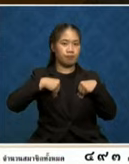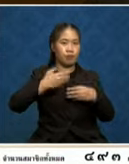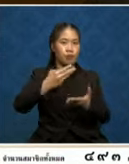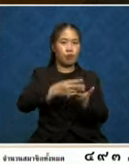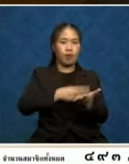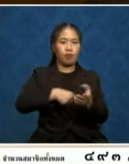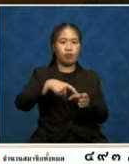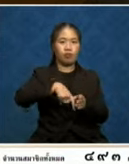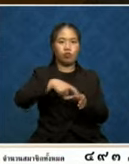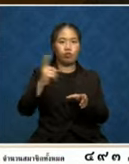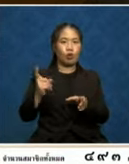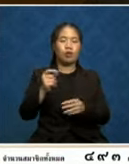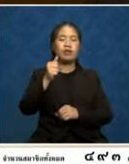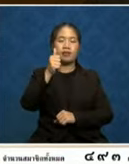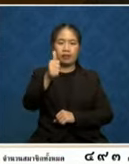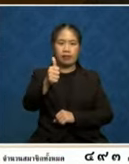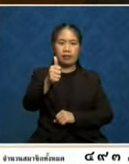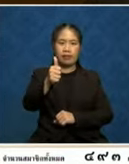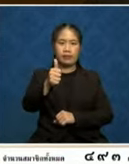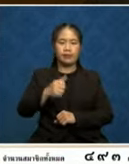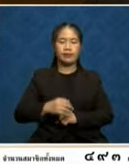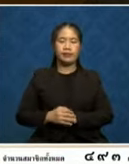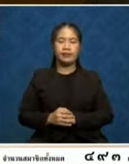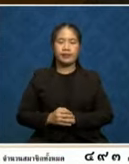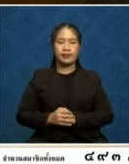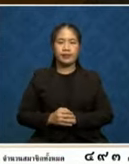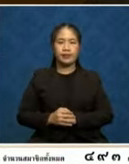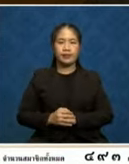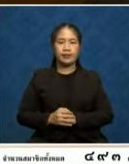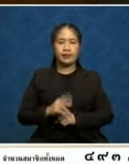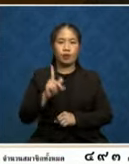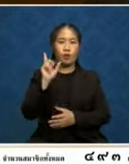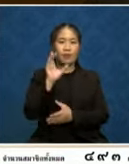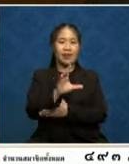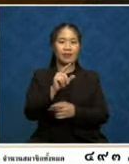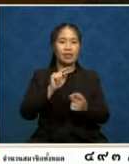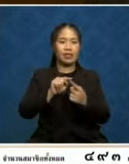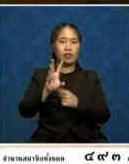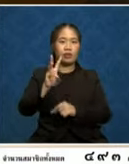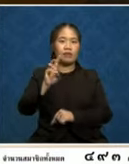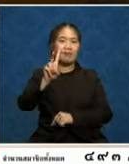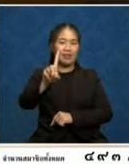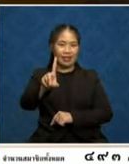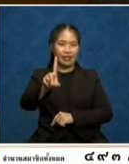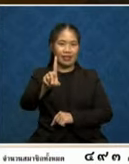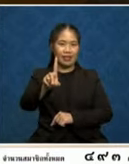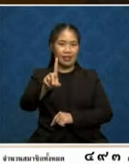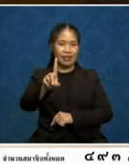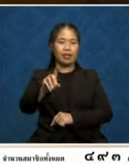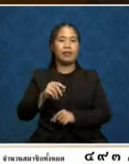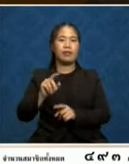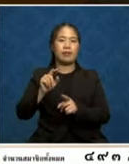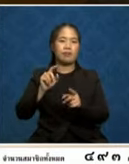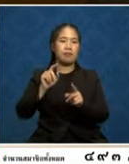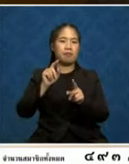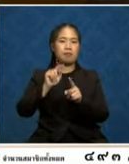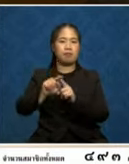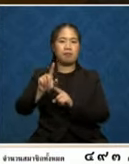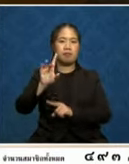มี๋ยวัละการประชุมตามขอบัครับข้อ 61 ประกอบข้อ 88 นะครับ